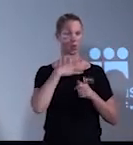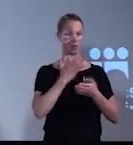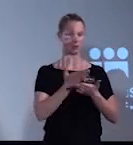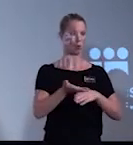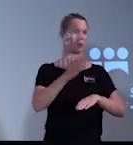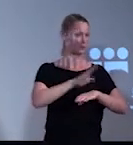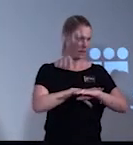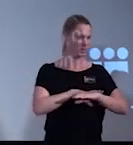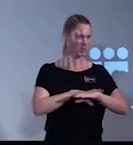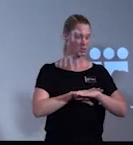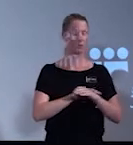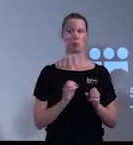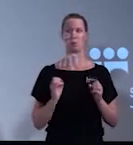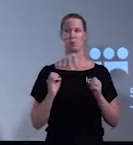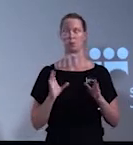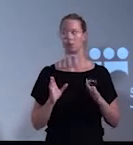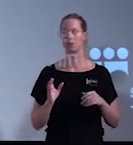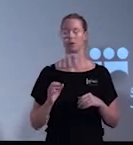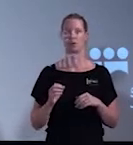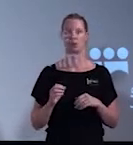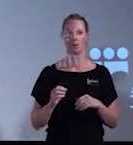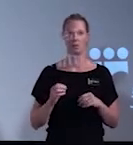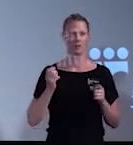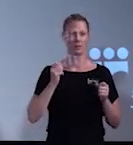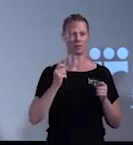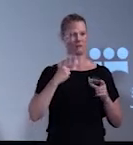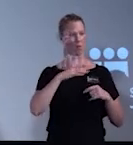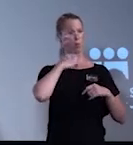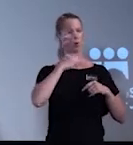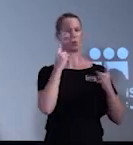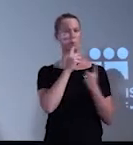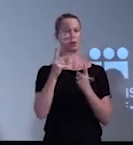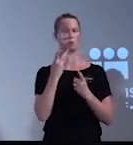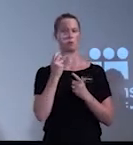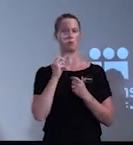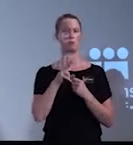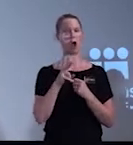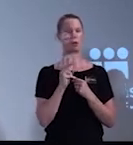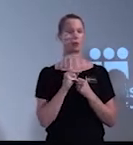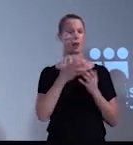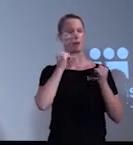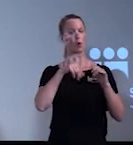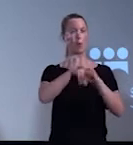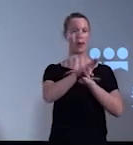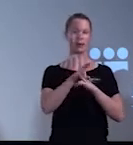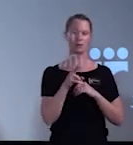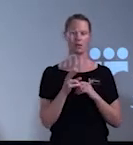rätta kompetensen. Mm. Men oj vad det väckte obehag hos människor som är vana vid gräddfiler. För att man är